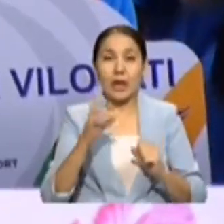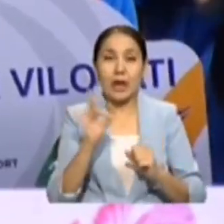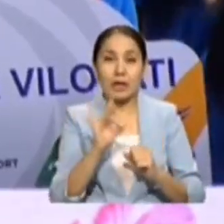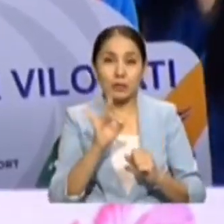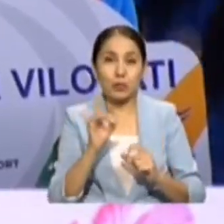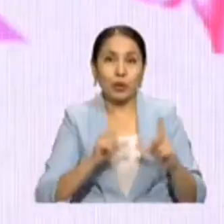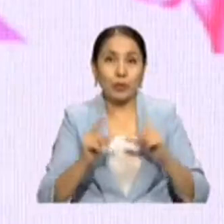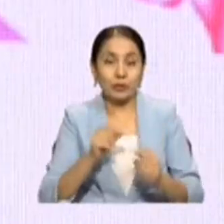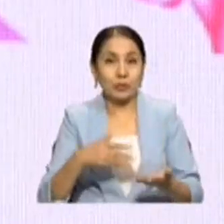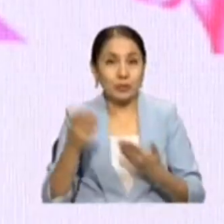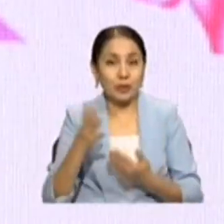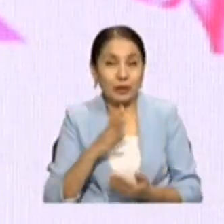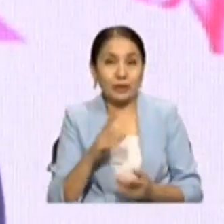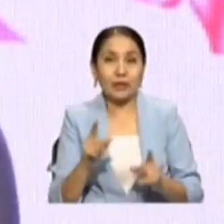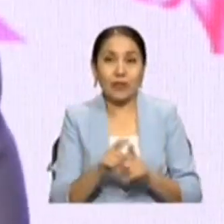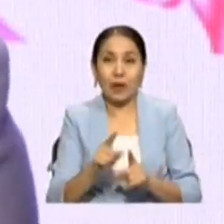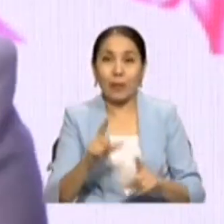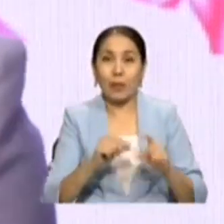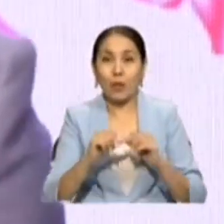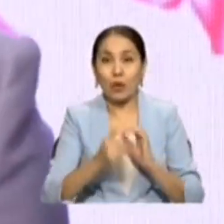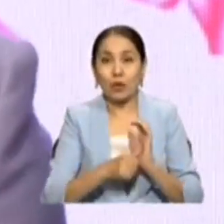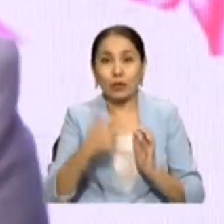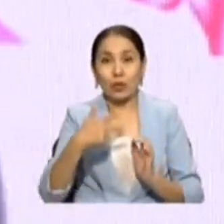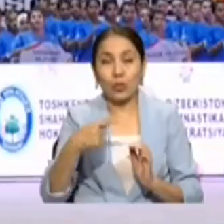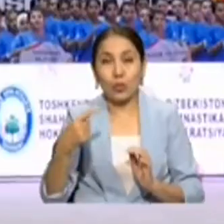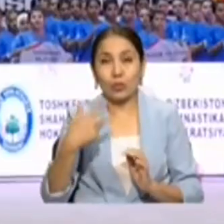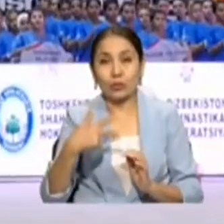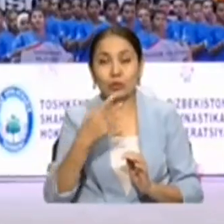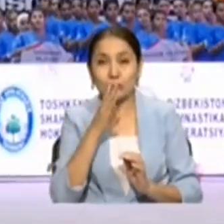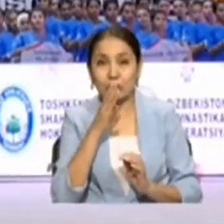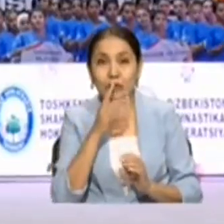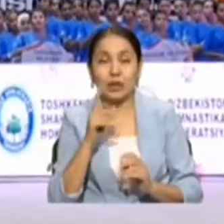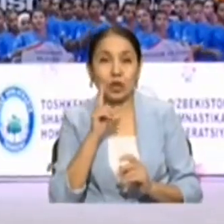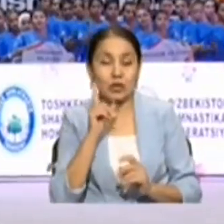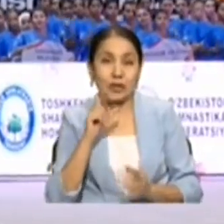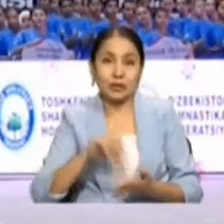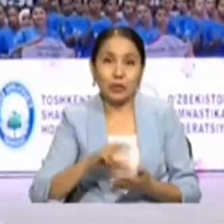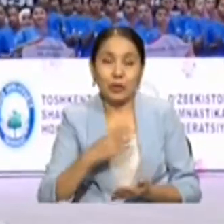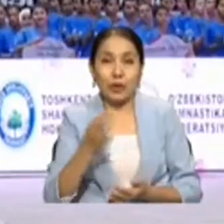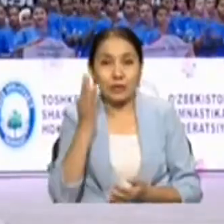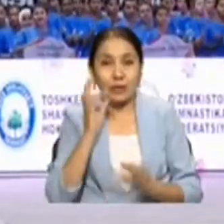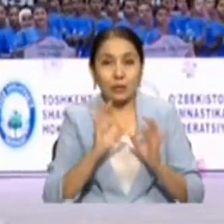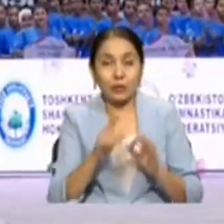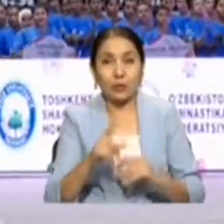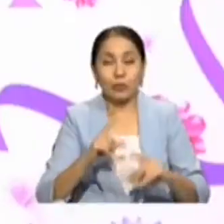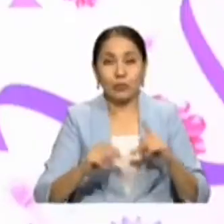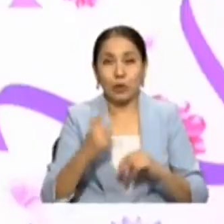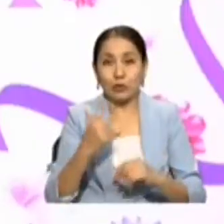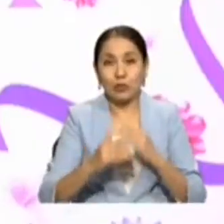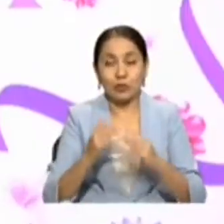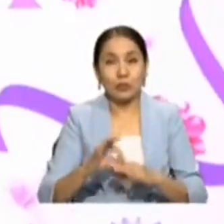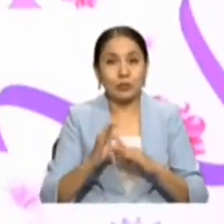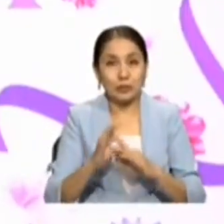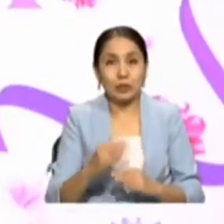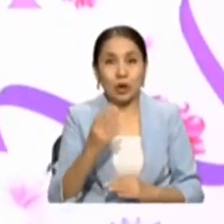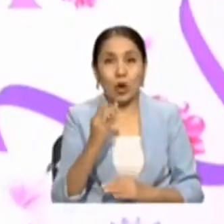musobaqalariga mezbonlik qildi. Bellashuvlarda 16-30 yoshgacha bo'lgan yoshlar ishtirok etishdi. Eslatib o'tamiz, ushbu musobaqalar 3 bosqichda o'tkazilgan